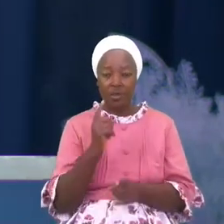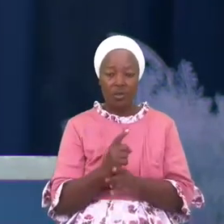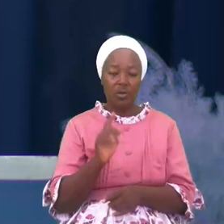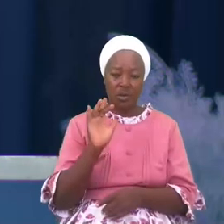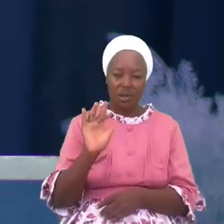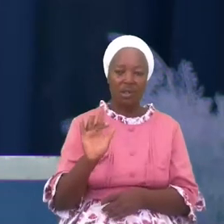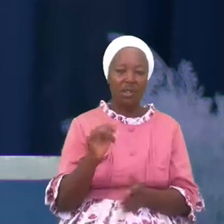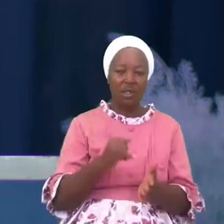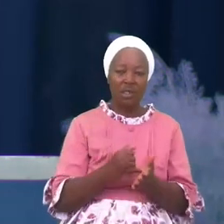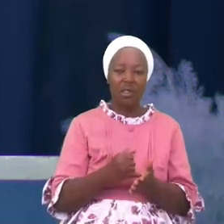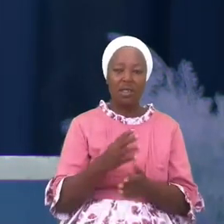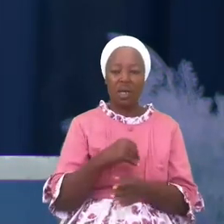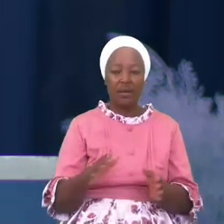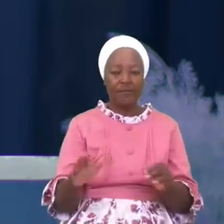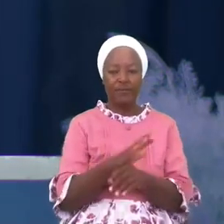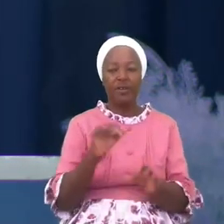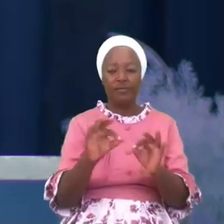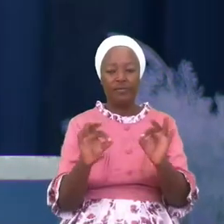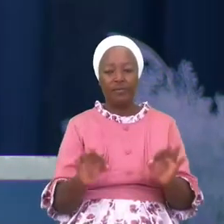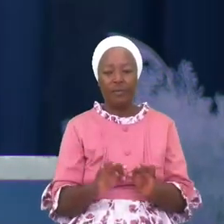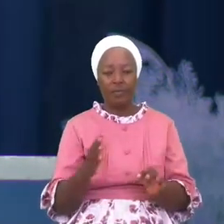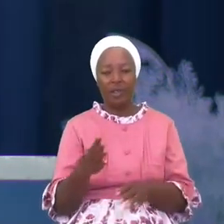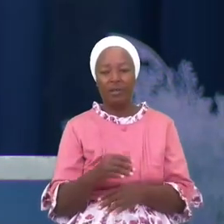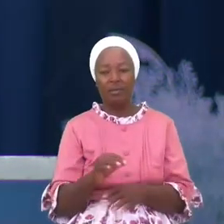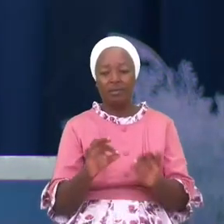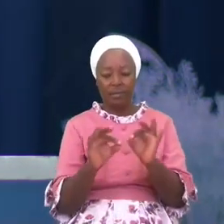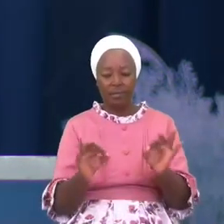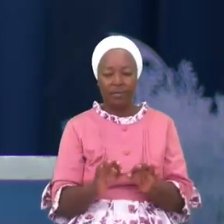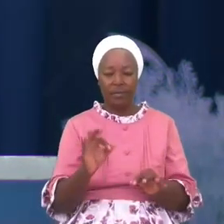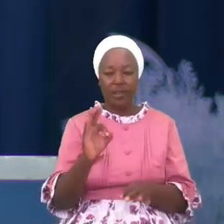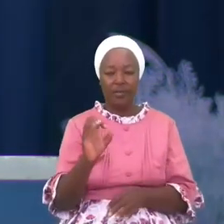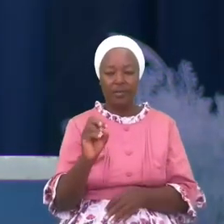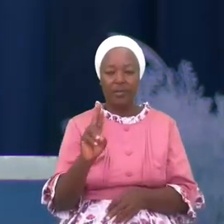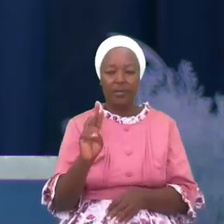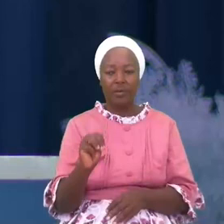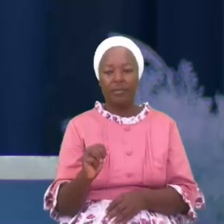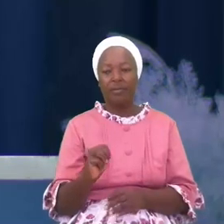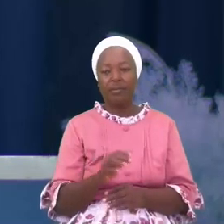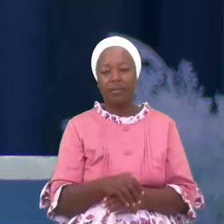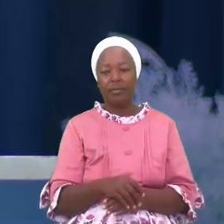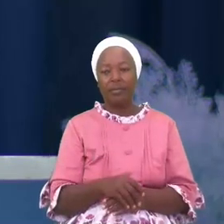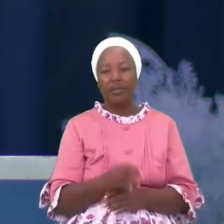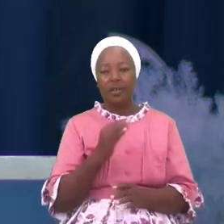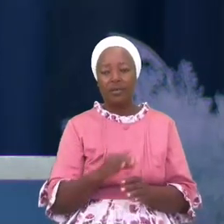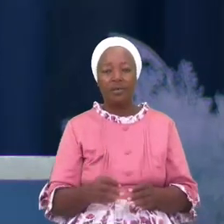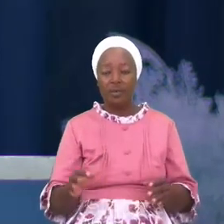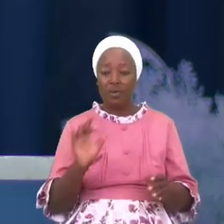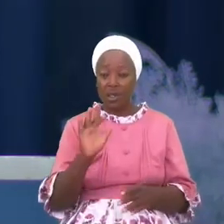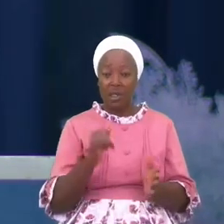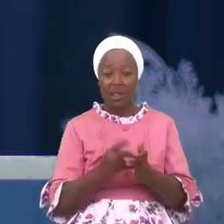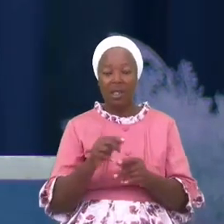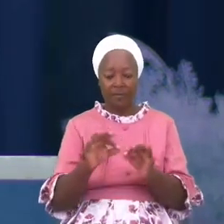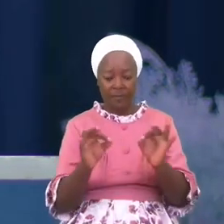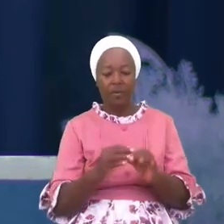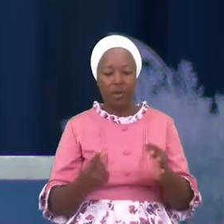utilisez vos portables, vos tablettes, il y a un lien, vous allez voir un lien qui s'affiche. Et vous cliquez